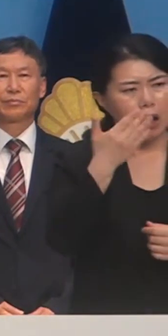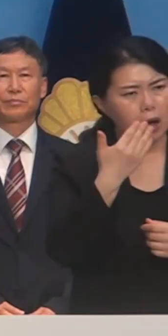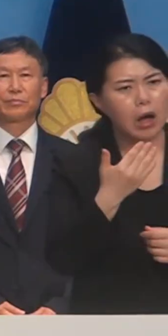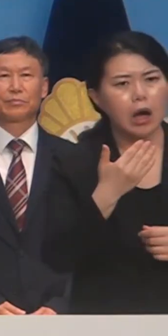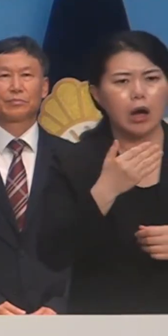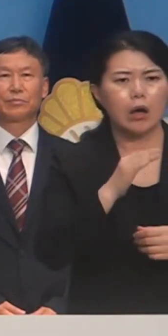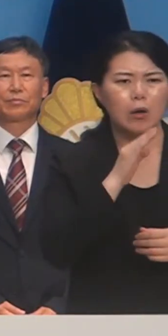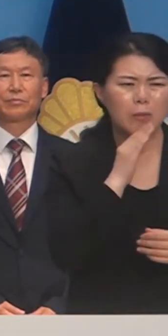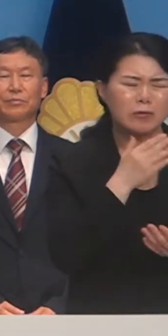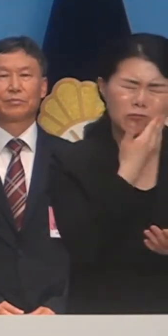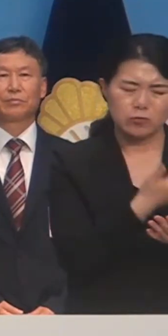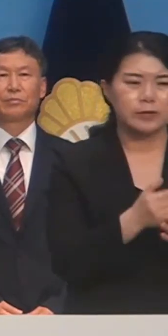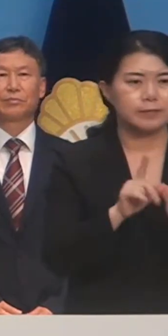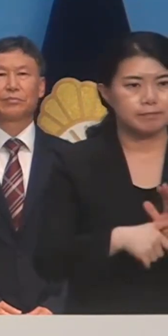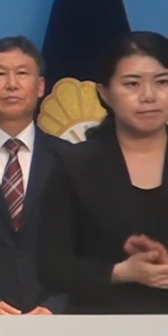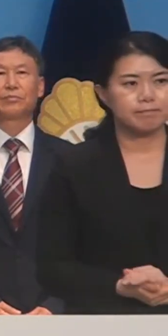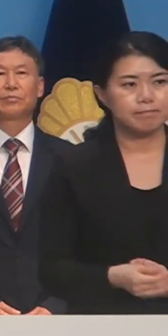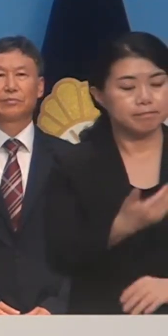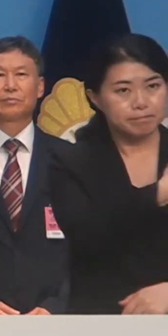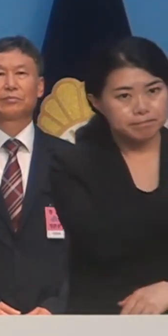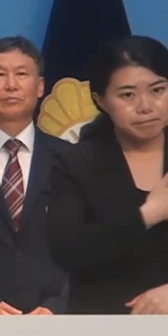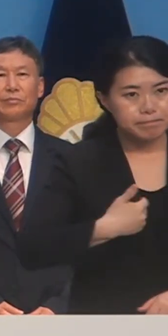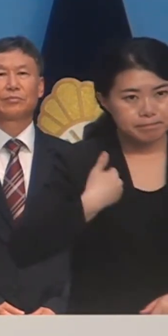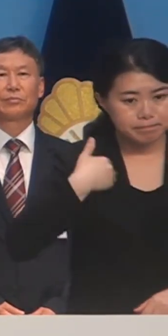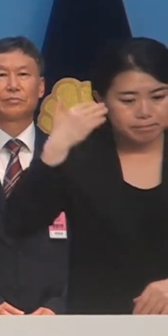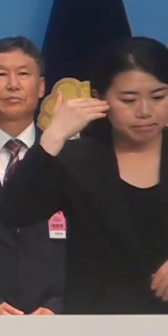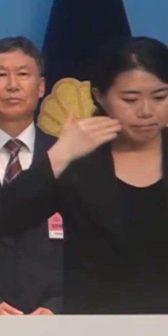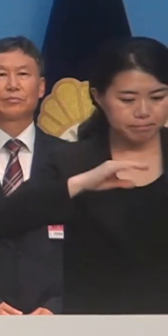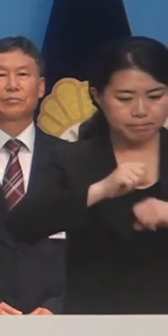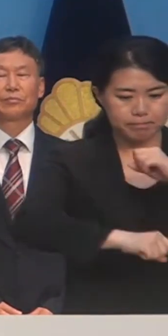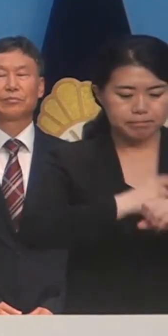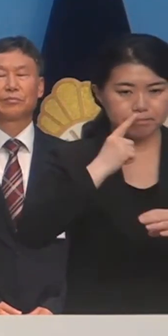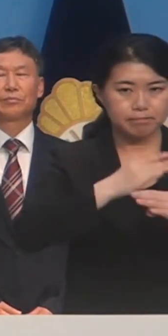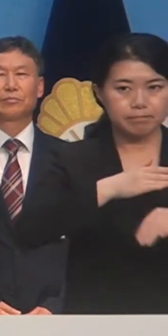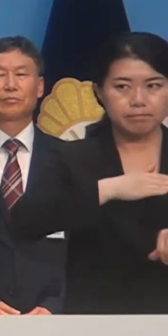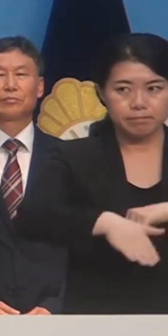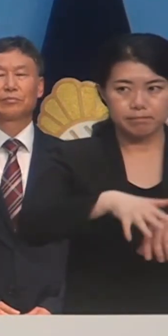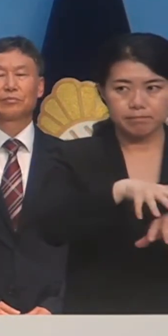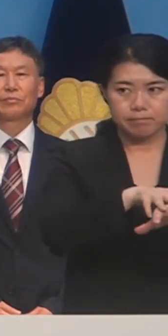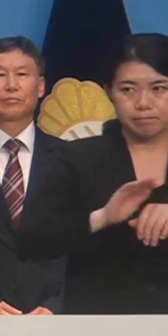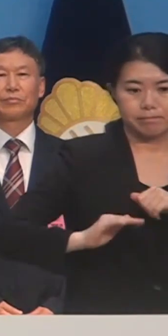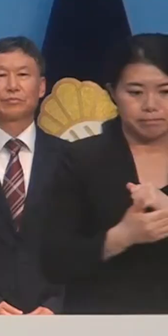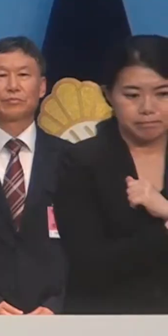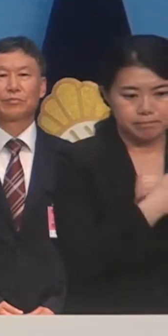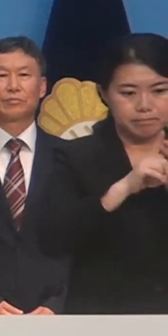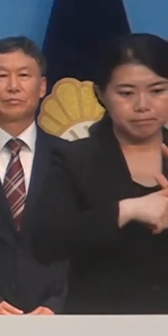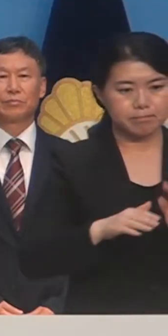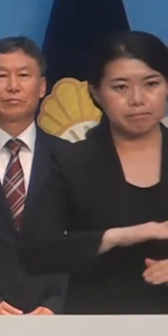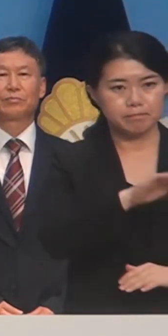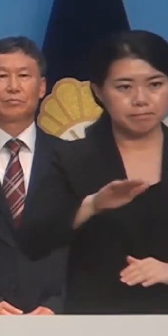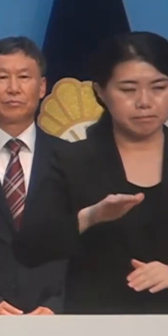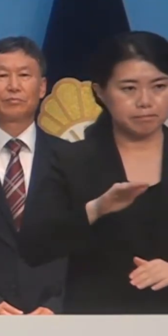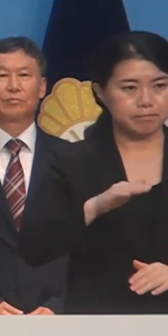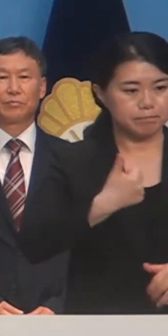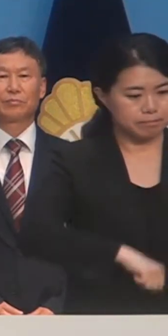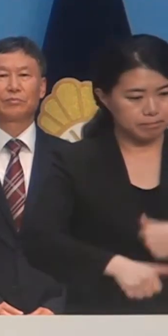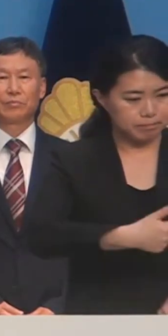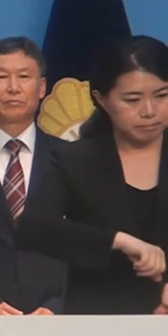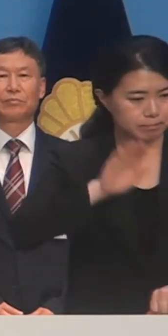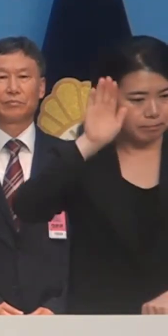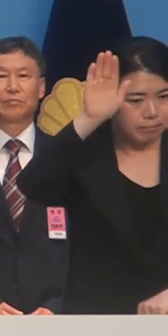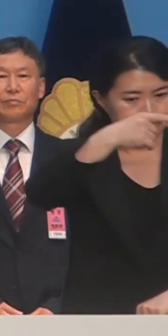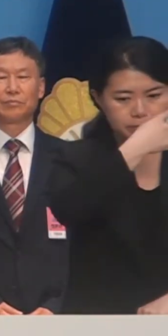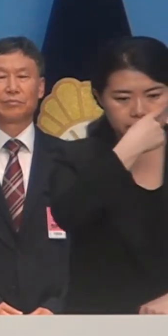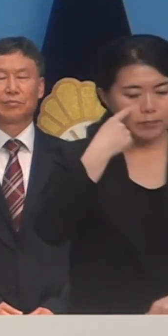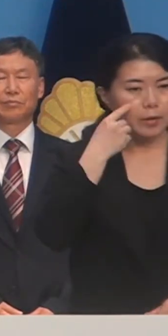전락하느냐의 기로에 서 있다. 당당하게 대한민국의 자유민주 체제를 지켜야 우리 아이들의 미래가 보장될 수